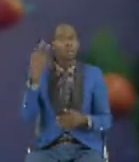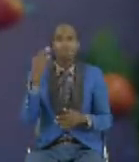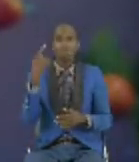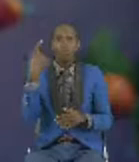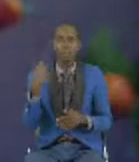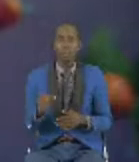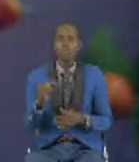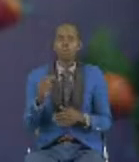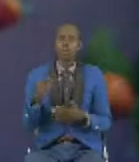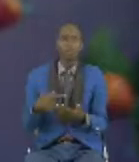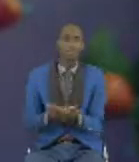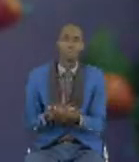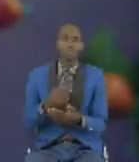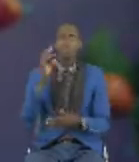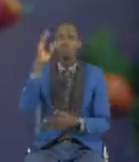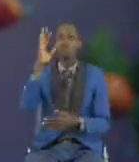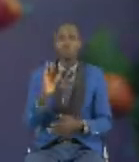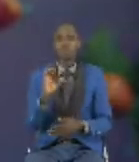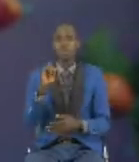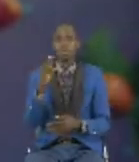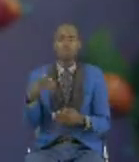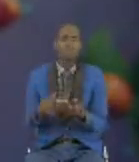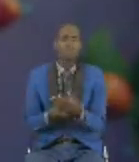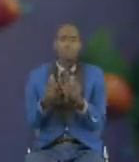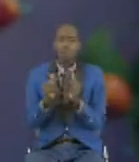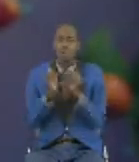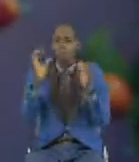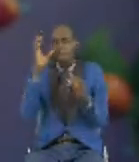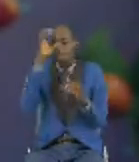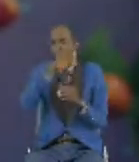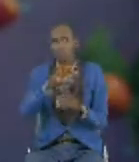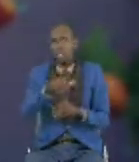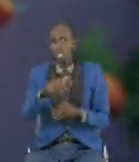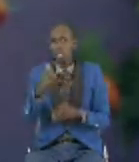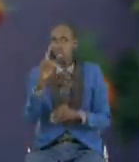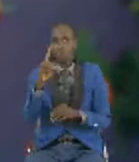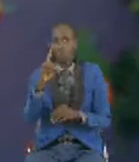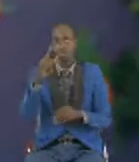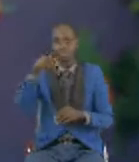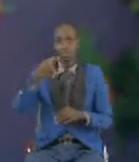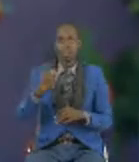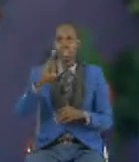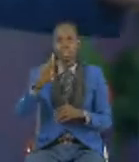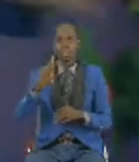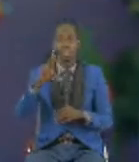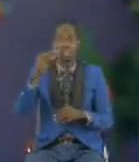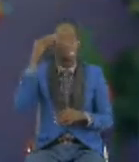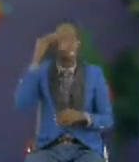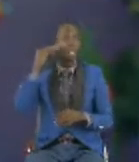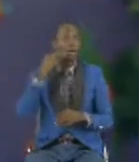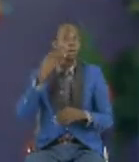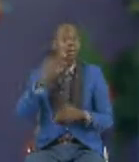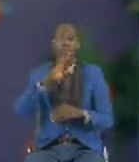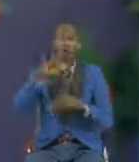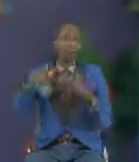l'Évangile, les prédicateurs de l'Évangile, sans exception, Pierre, le responsable,